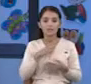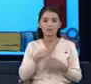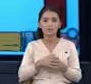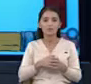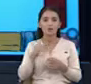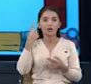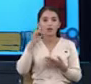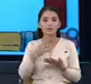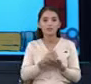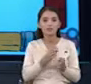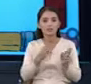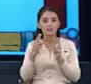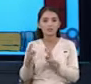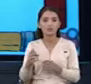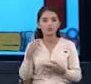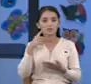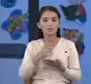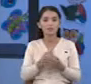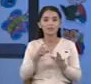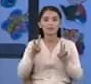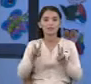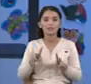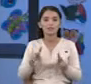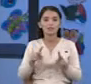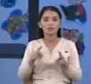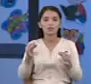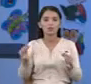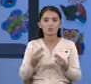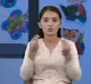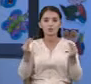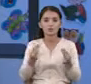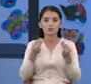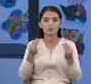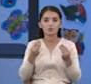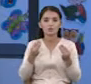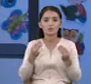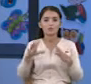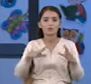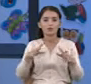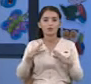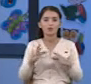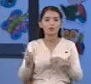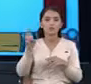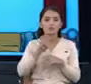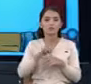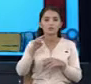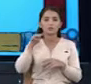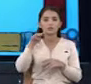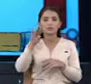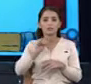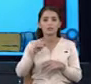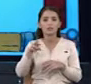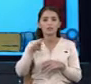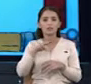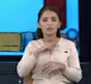ответили. Отгадывайте следующую загадку. Стоит чудесная скамья. На ней уселись ты